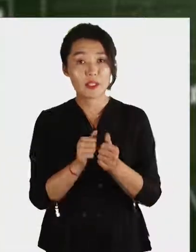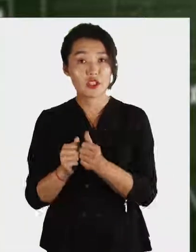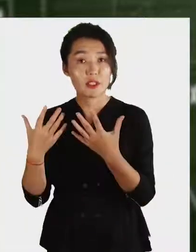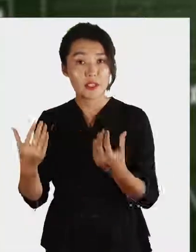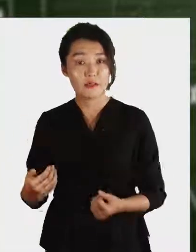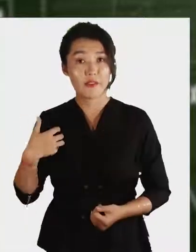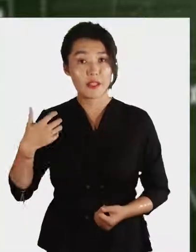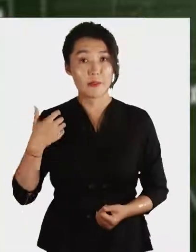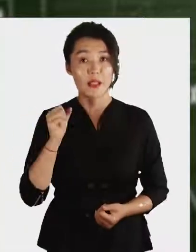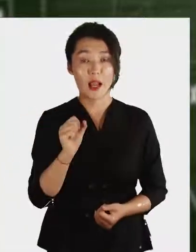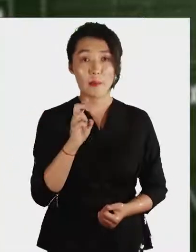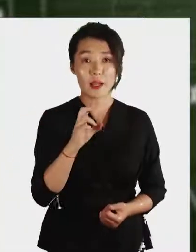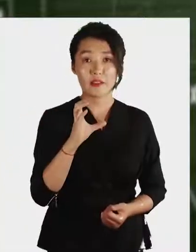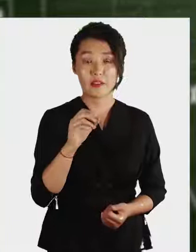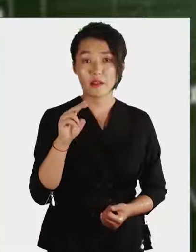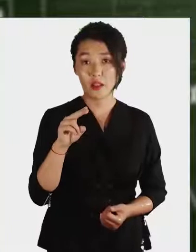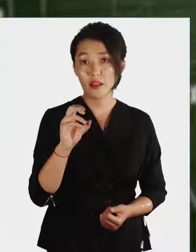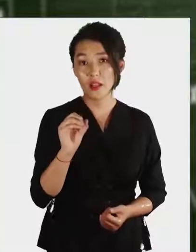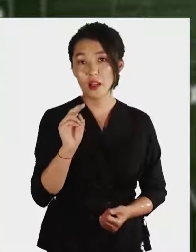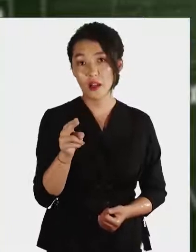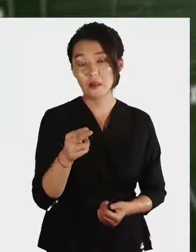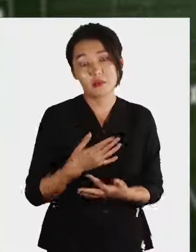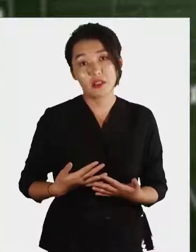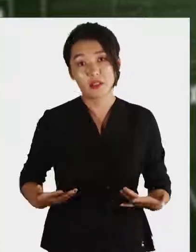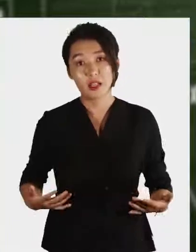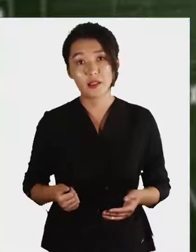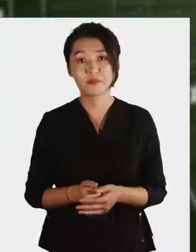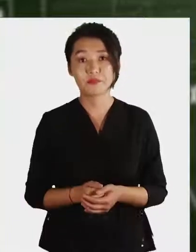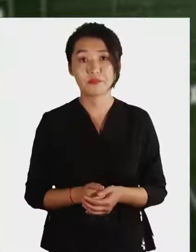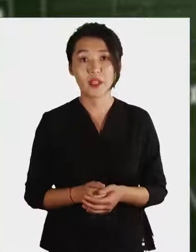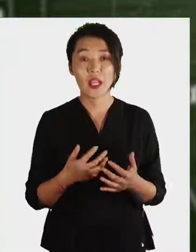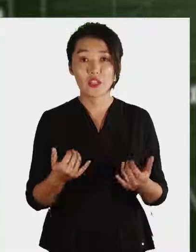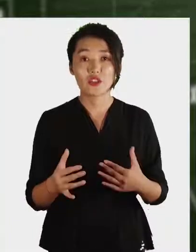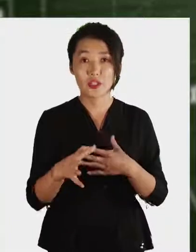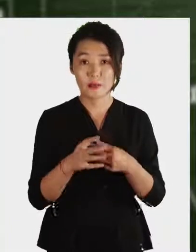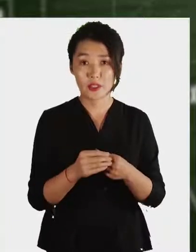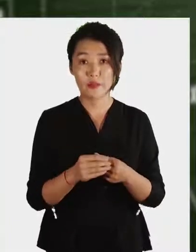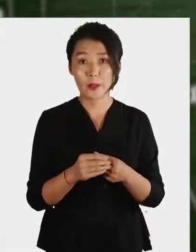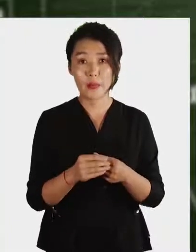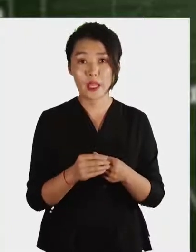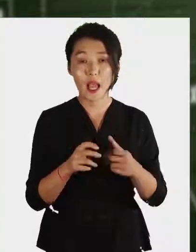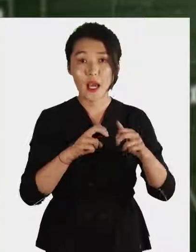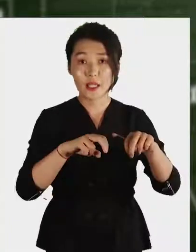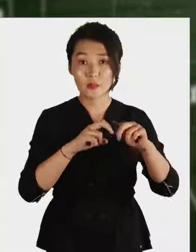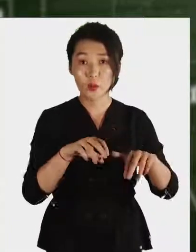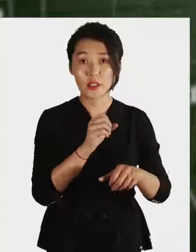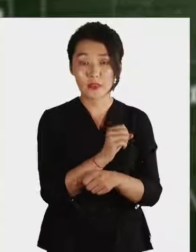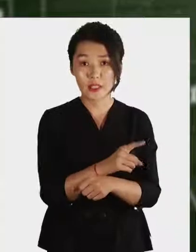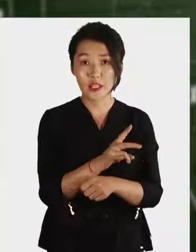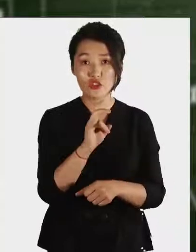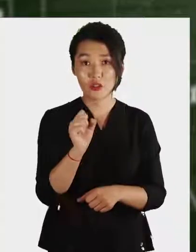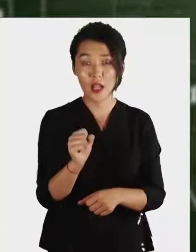С, Д, Е, К и так далее. Сейчас мы с вами рассмотрим задачи